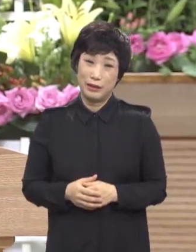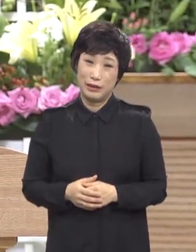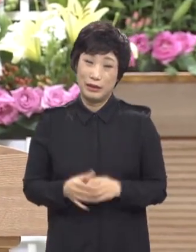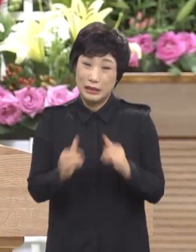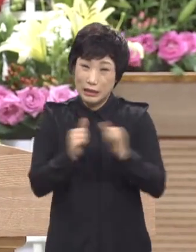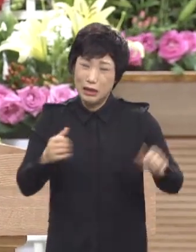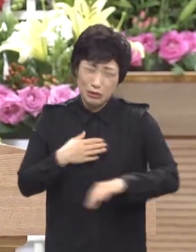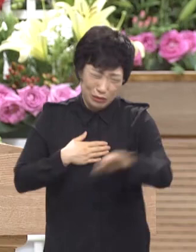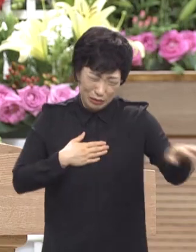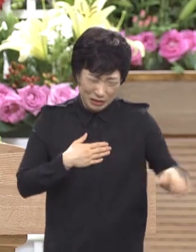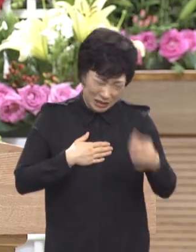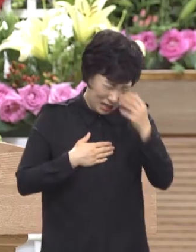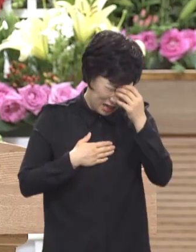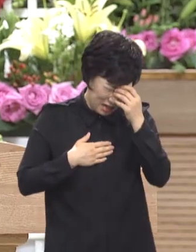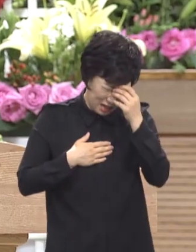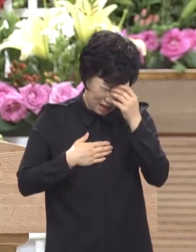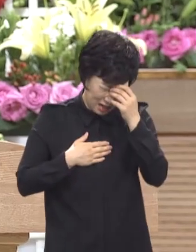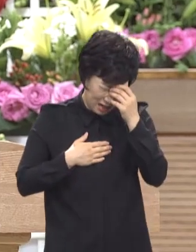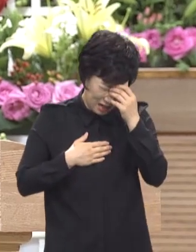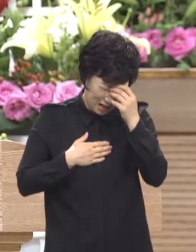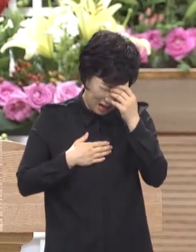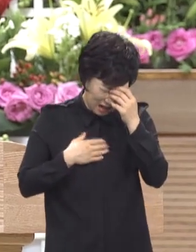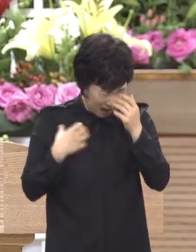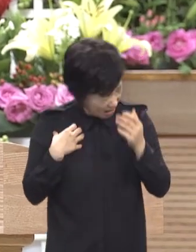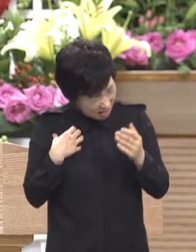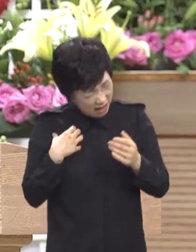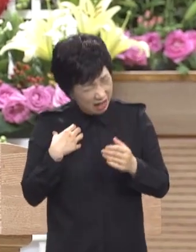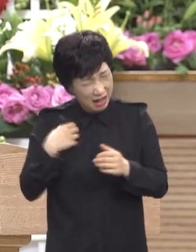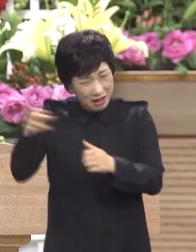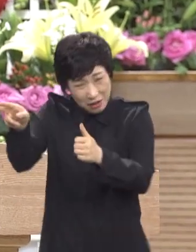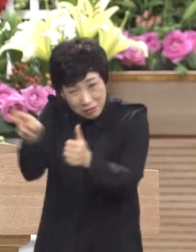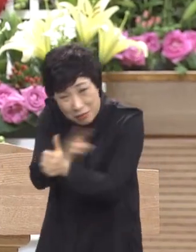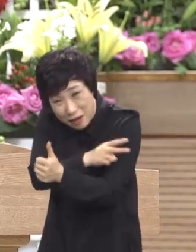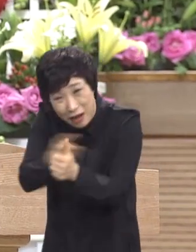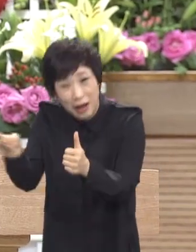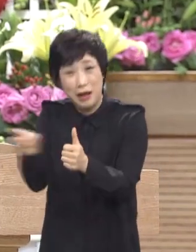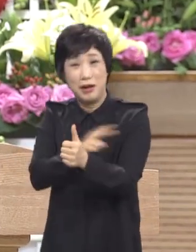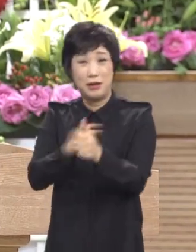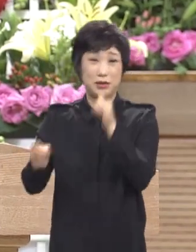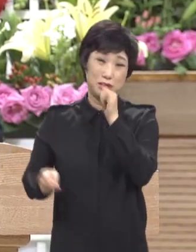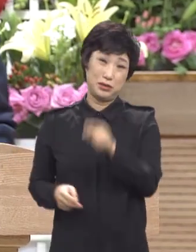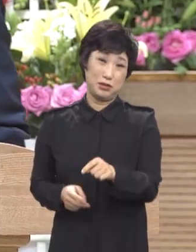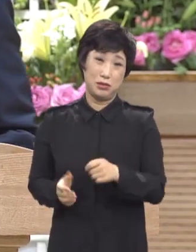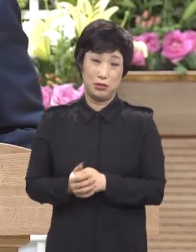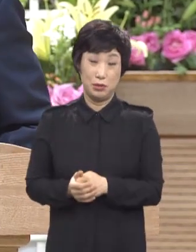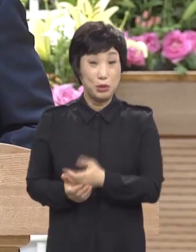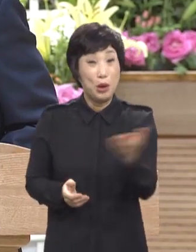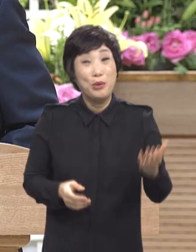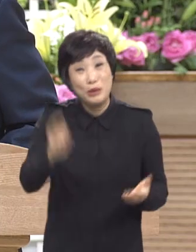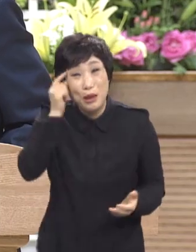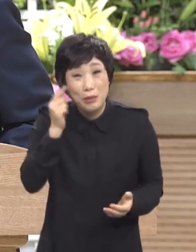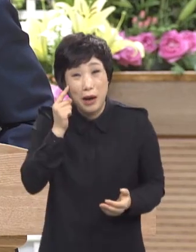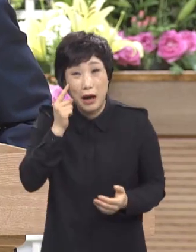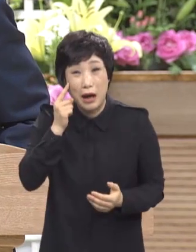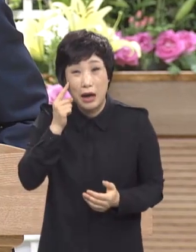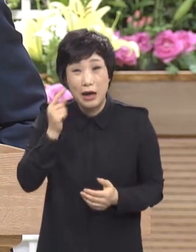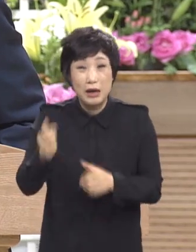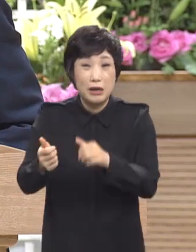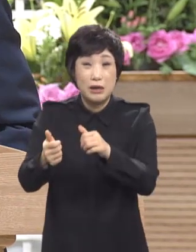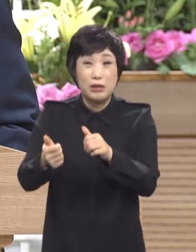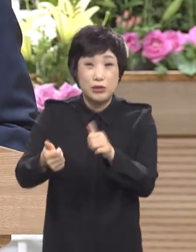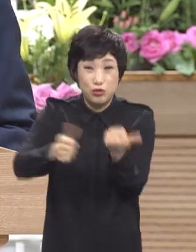인간이 상상할 수 없는 모진 매 죽이기로 작정하고 때리는